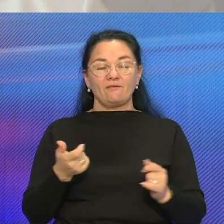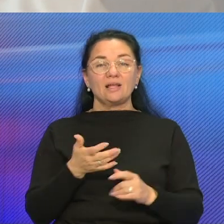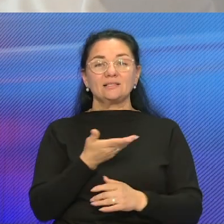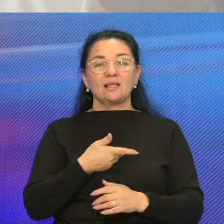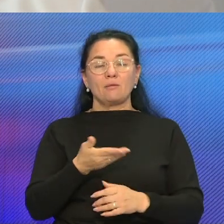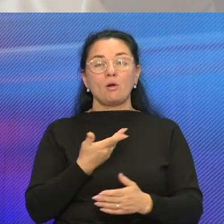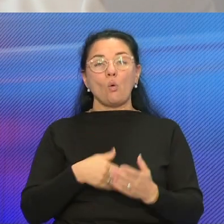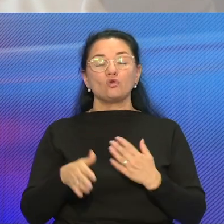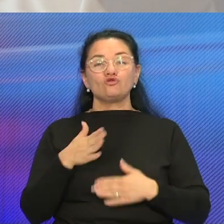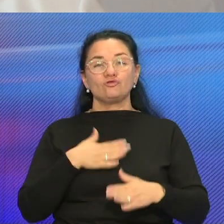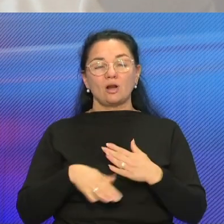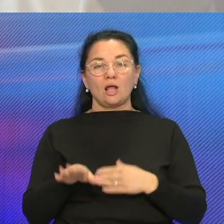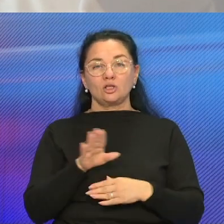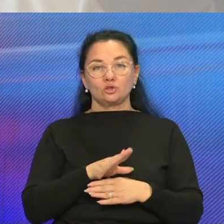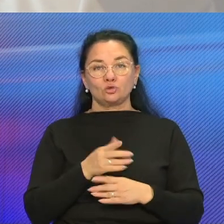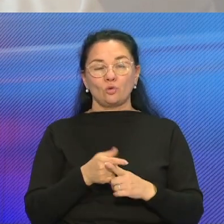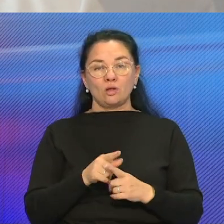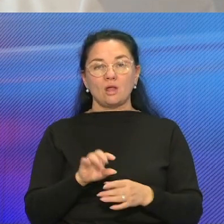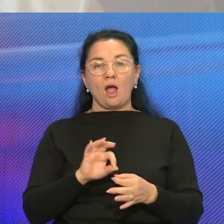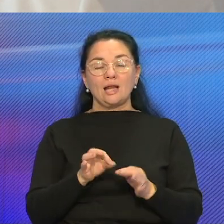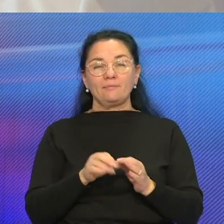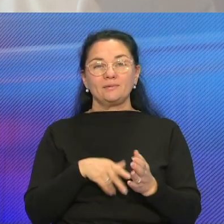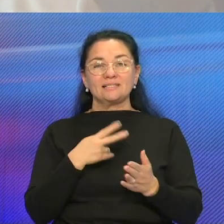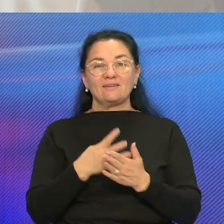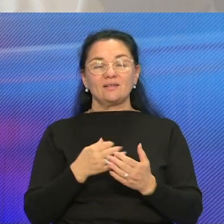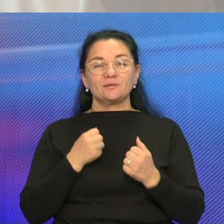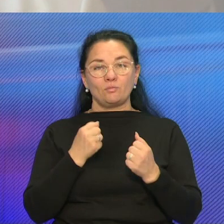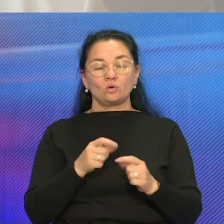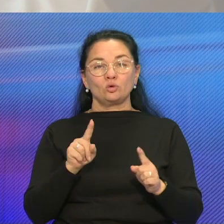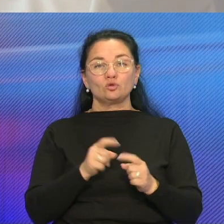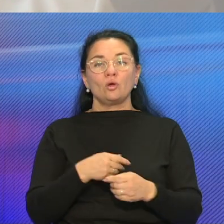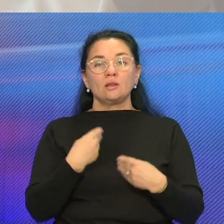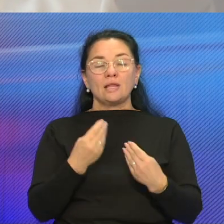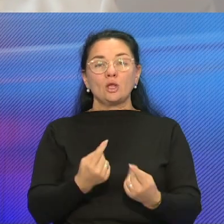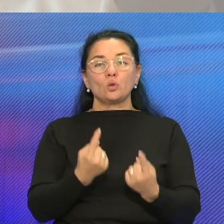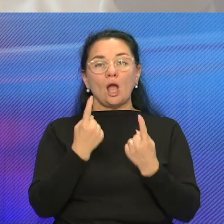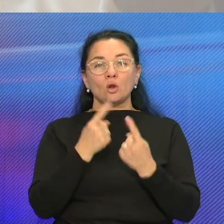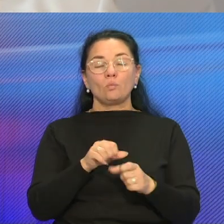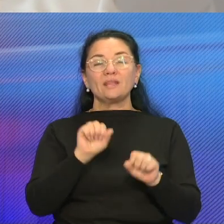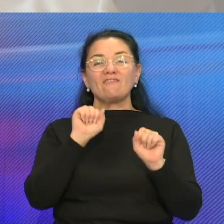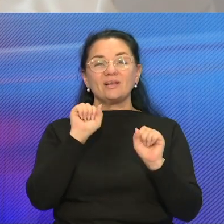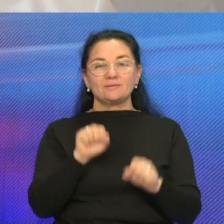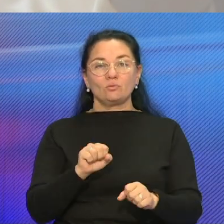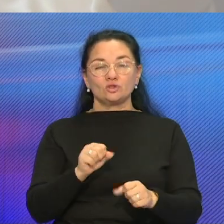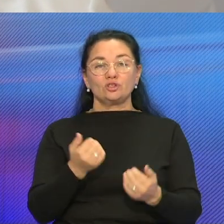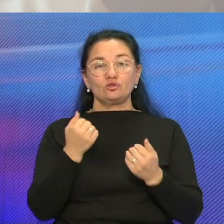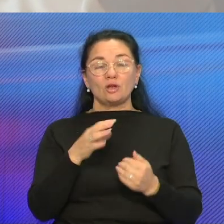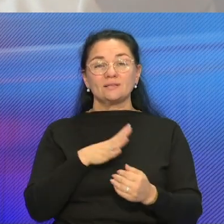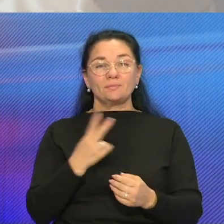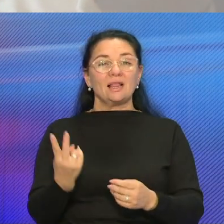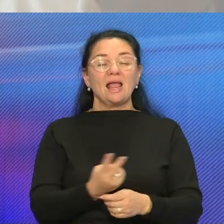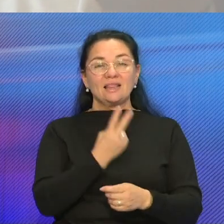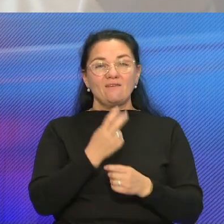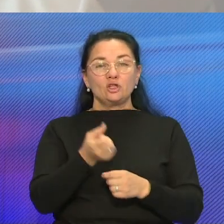тому, що це олимпійський вид спорта дає больші перспективи. У нас було дві чемпіонки на спартакеаді